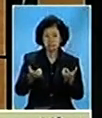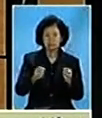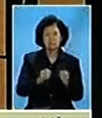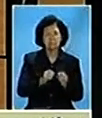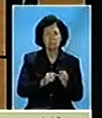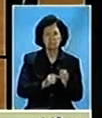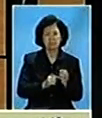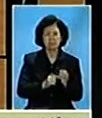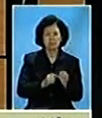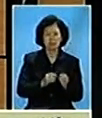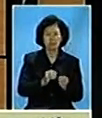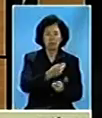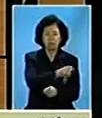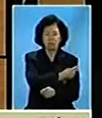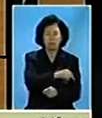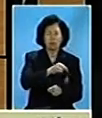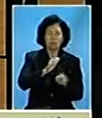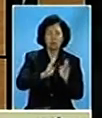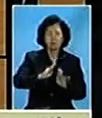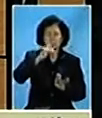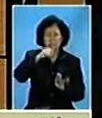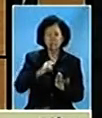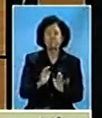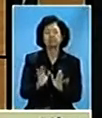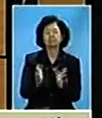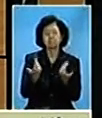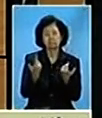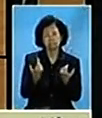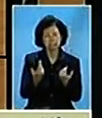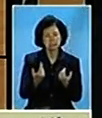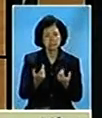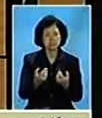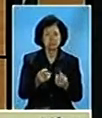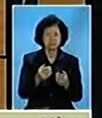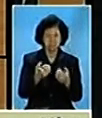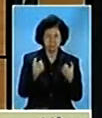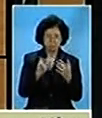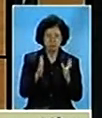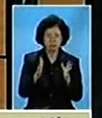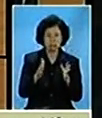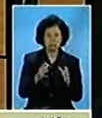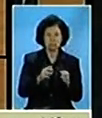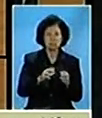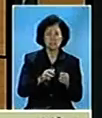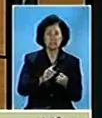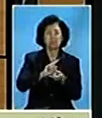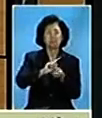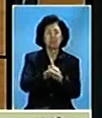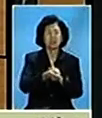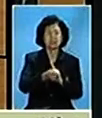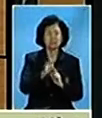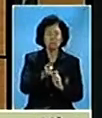ความโดดเด่นของการแพทย์แผนไทยเนี่ยผมว่าจะหายไปซะเยอะเลยก็จะกลายเป็นการแพทย์แผนไทยประยุกต์ซึ่งผมมองอย่